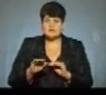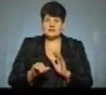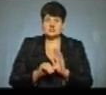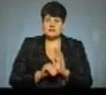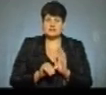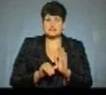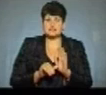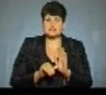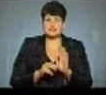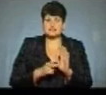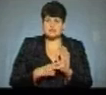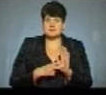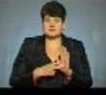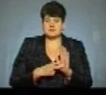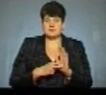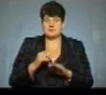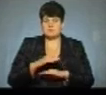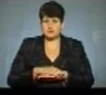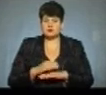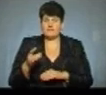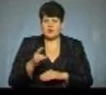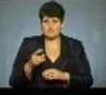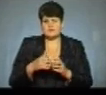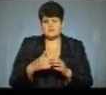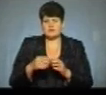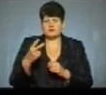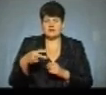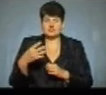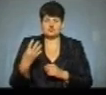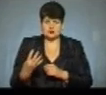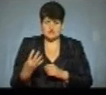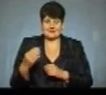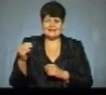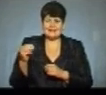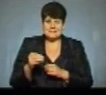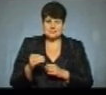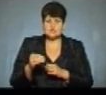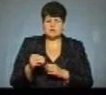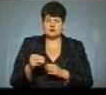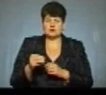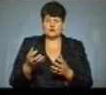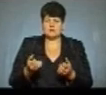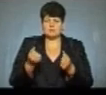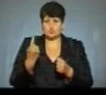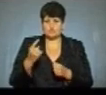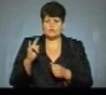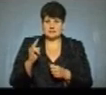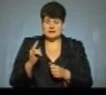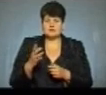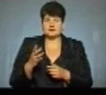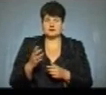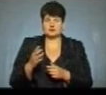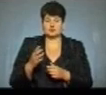6-7 предметів. Якщо в районі в середньому 24 тисячі, то утримання однієї дитини Підліснянської